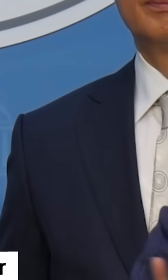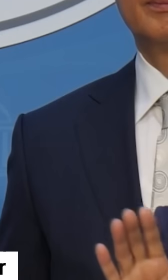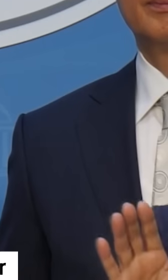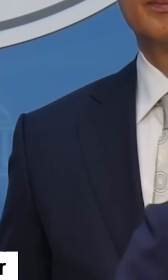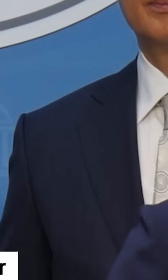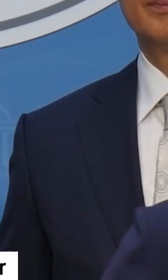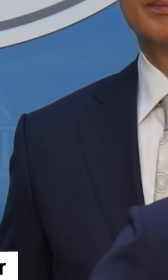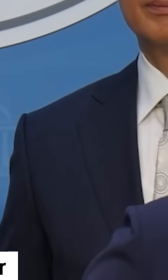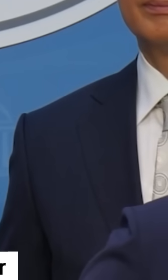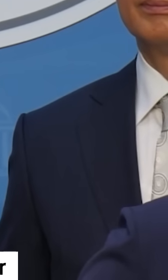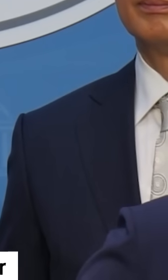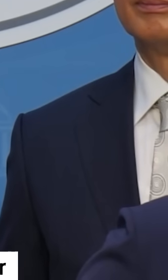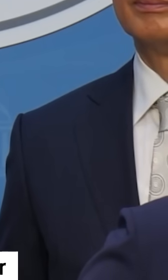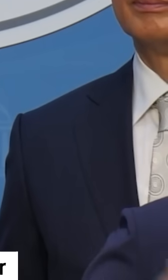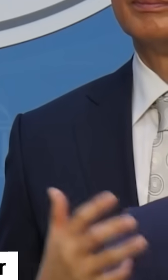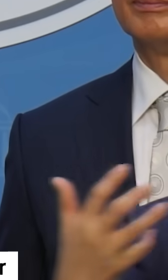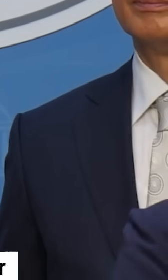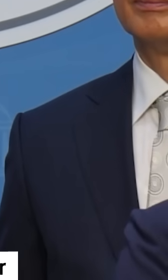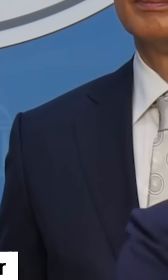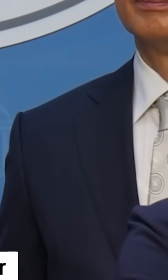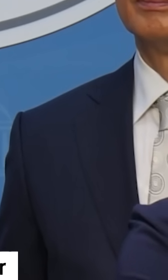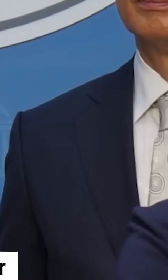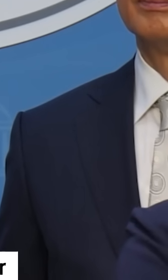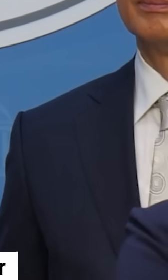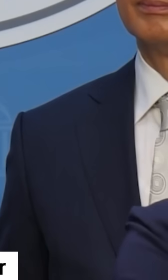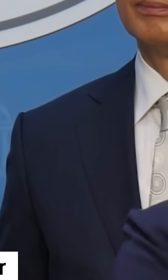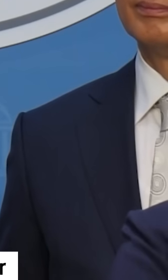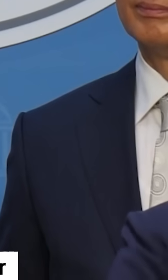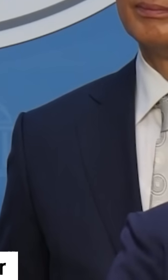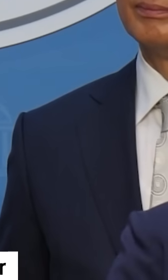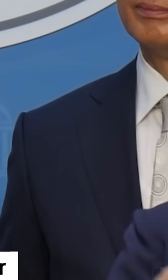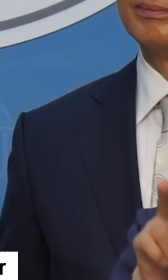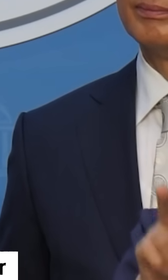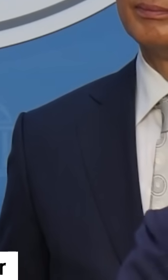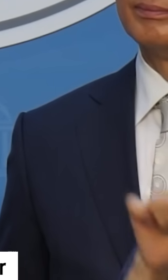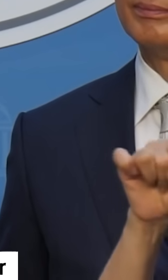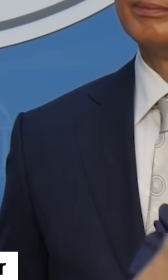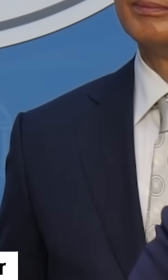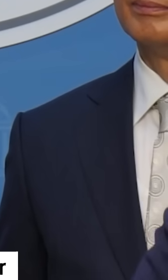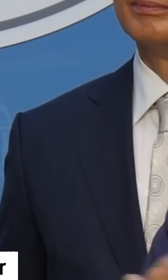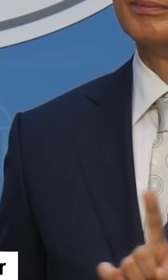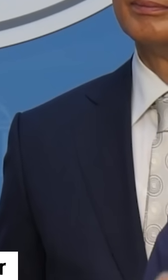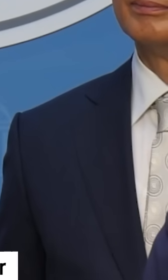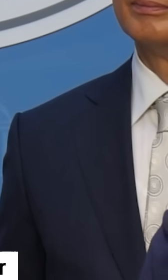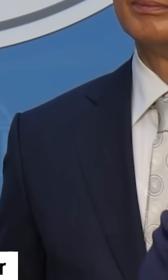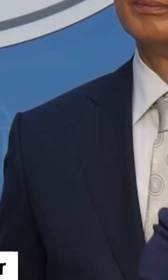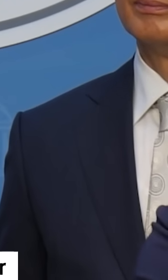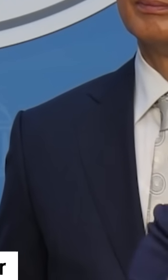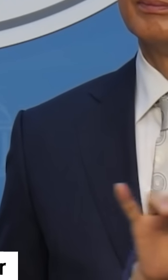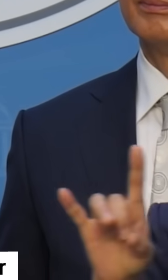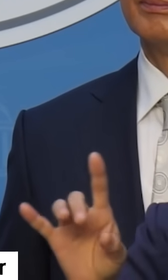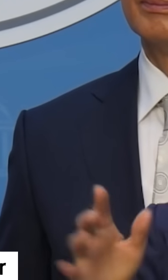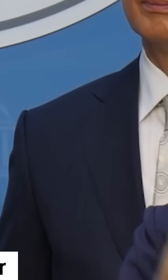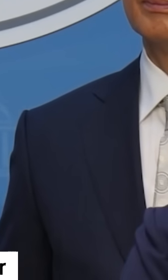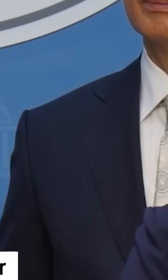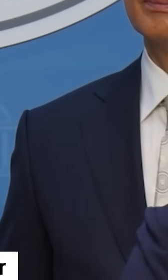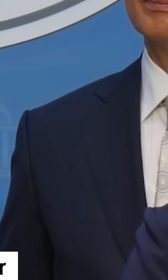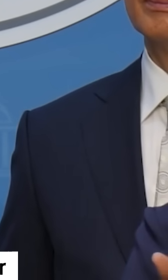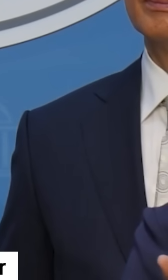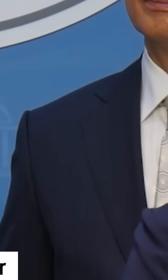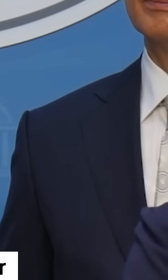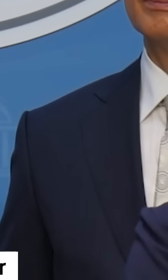따뜻하고 풍성하게 만드는 어부입니다. 하지만 작금의 정치는 한 분 한 분의